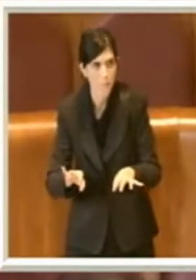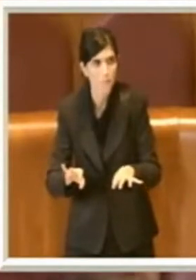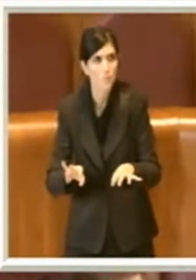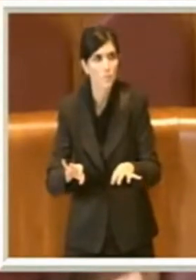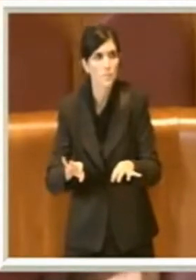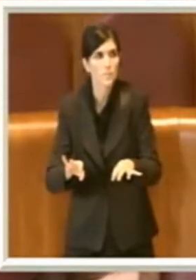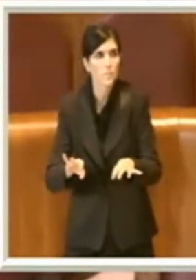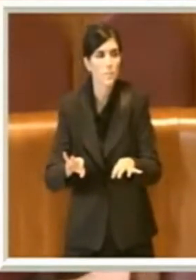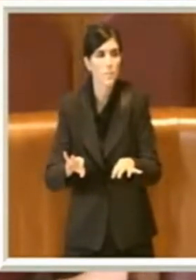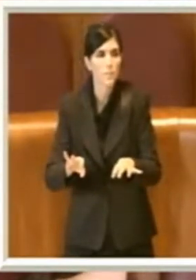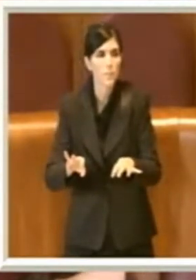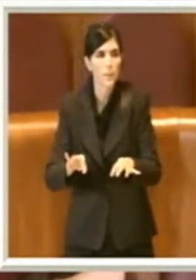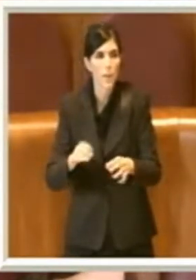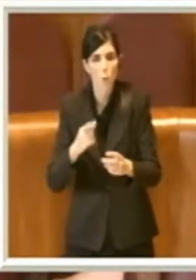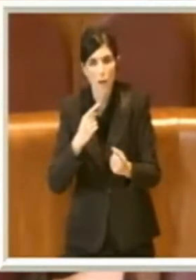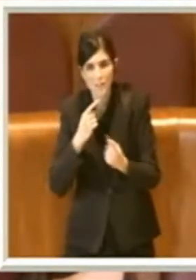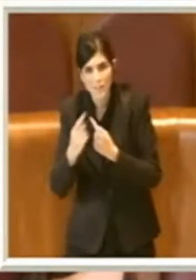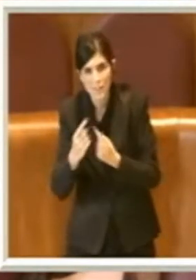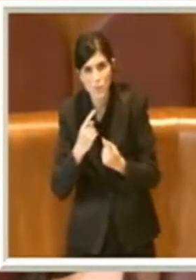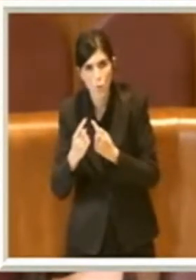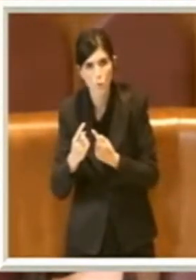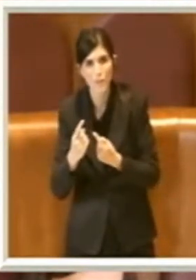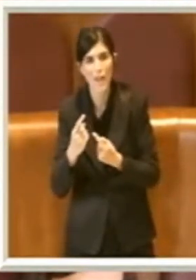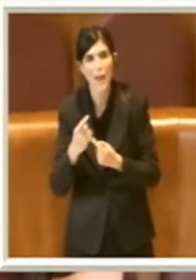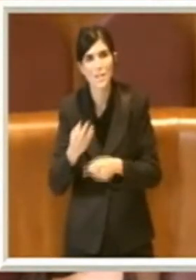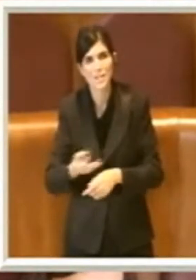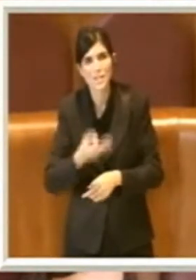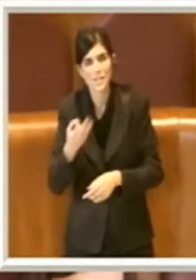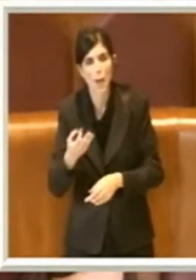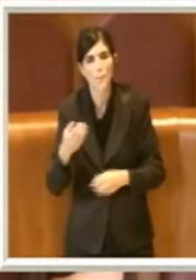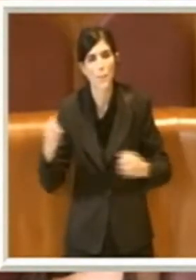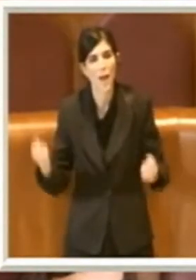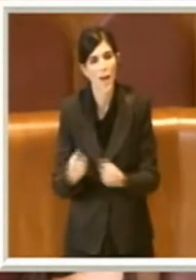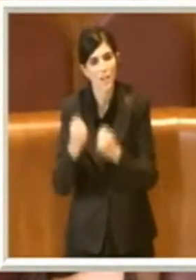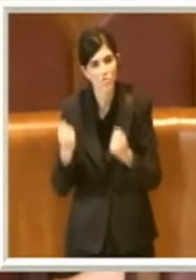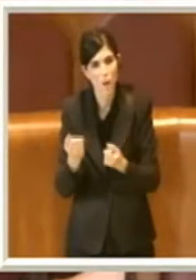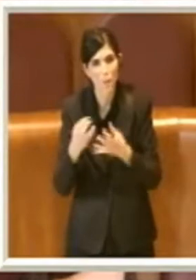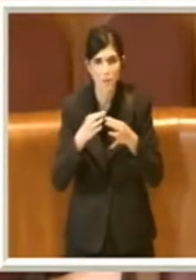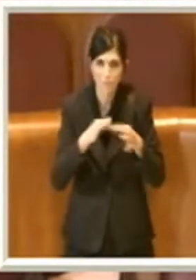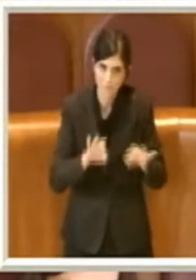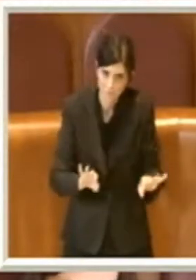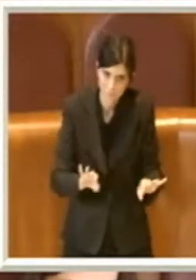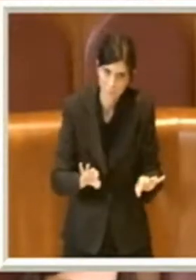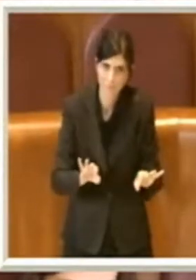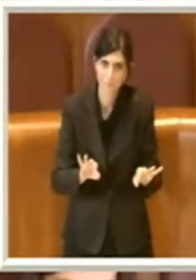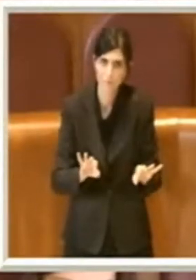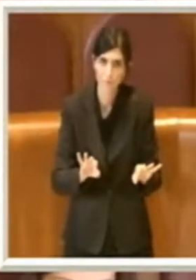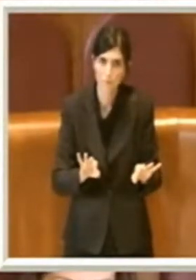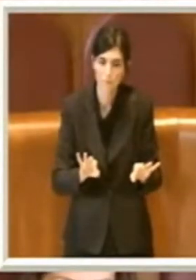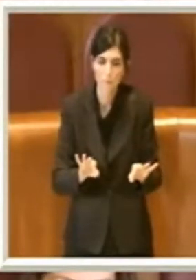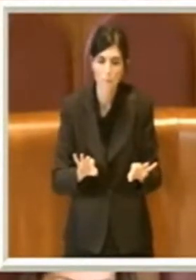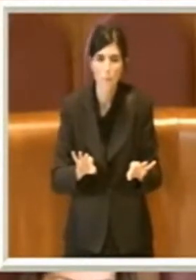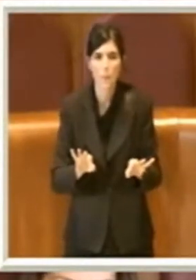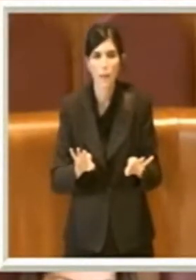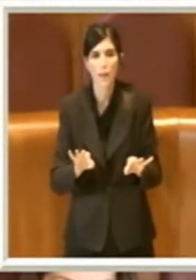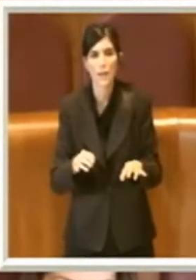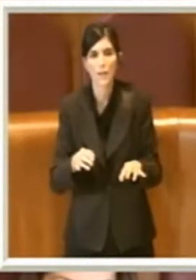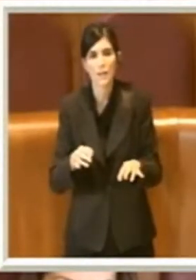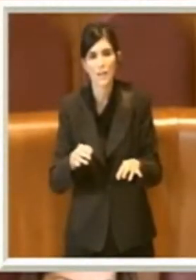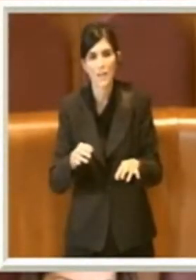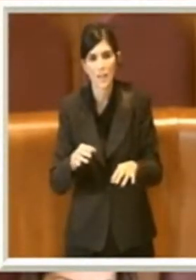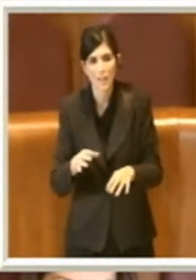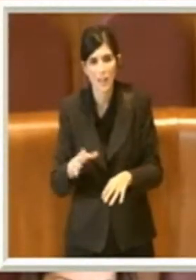discutere con cortesia, educazione, e l'accoramento lo capiamo, però deve